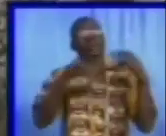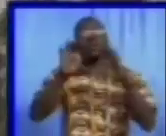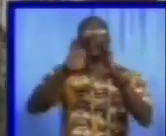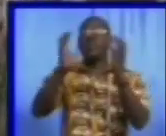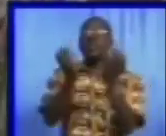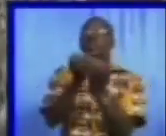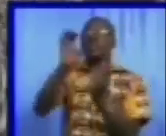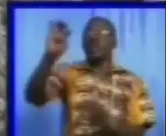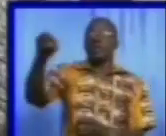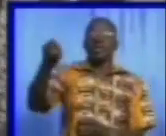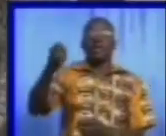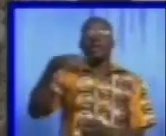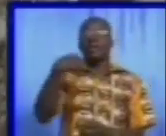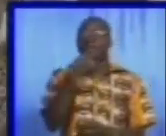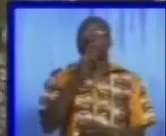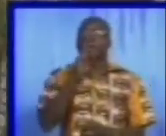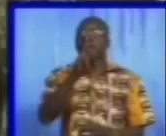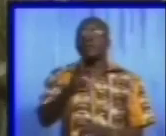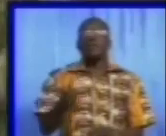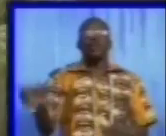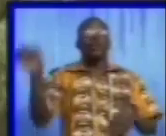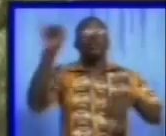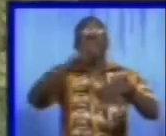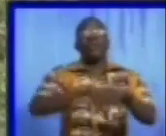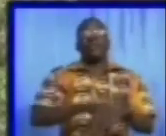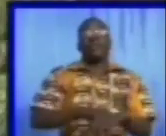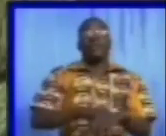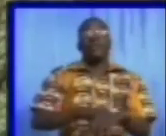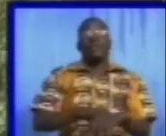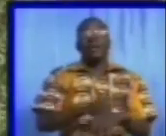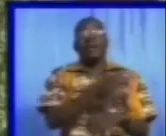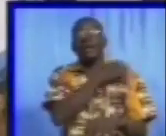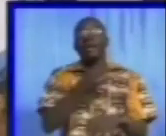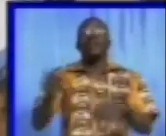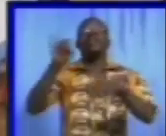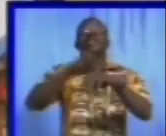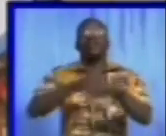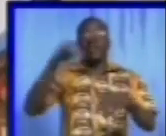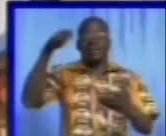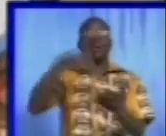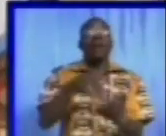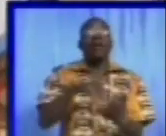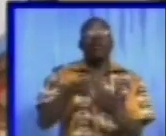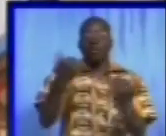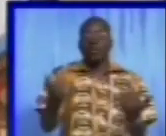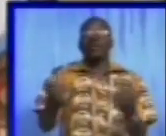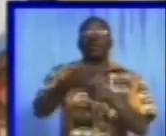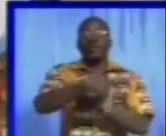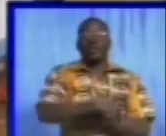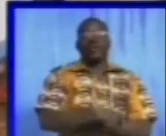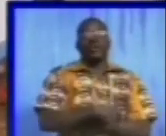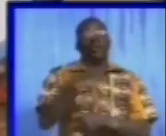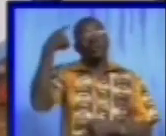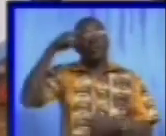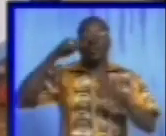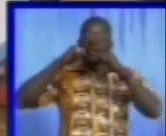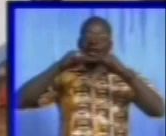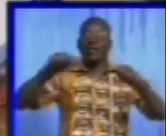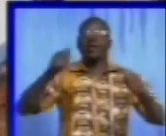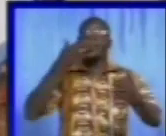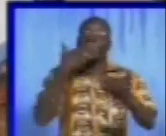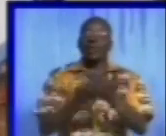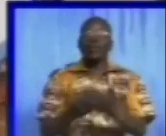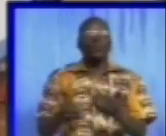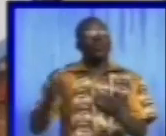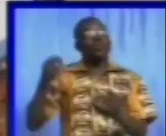communautés qui se sont investis et s'investissent encore aujourd'hui pour l'annonce de la bonne